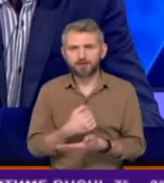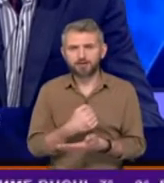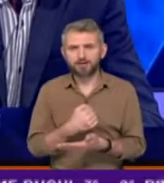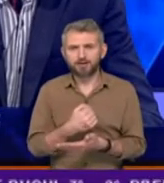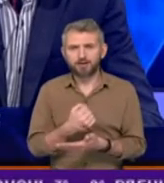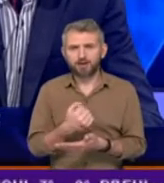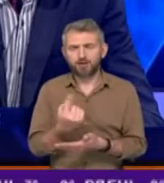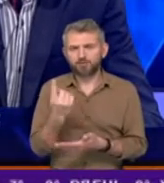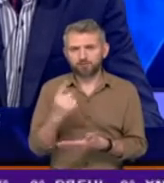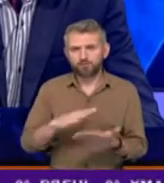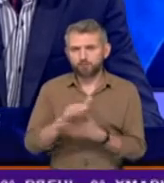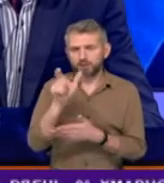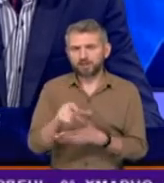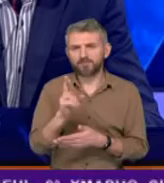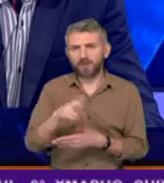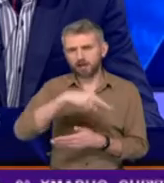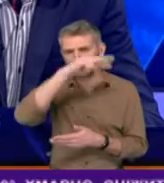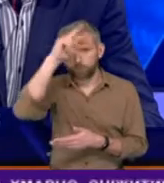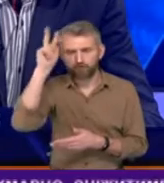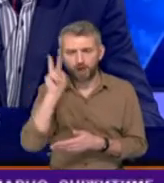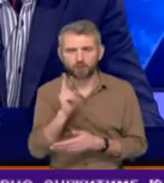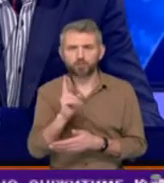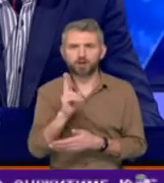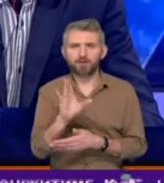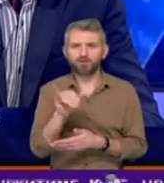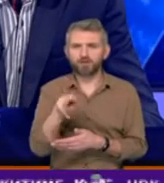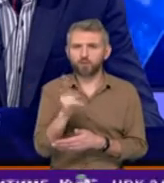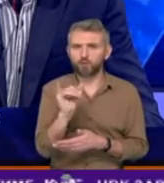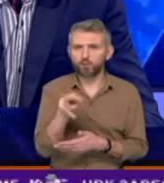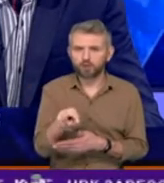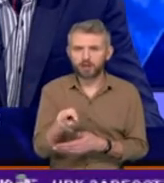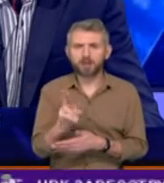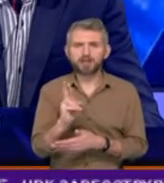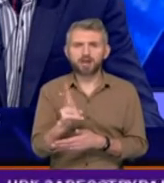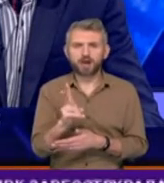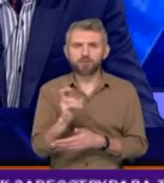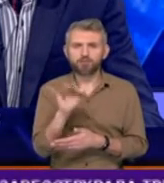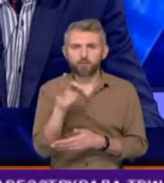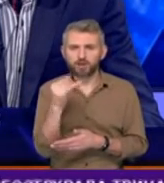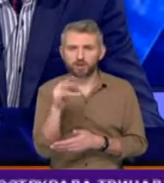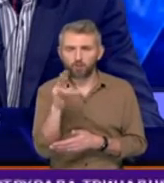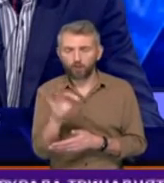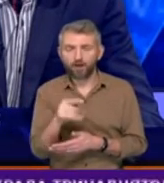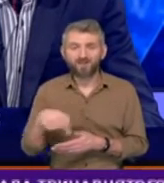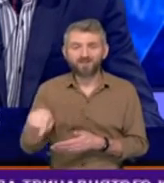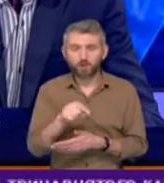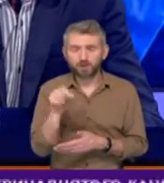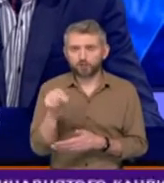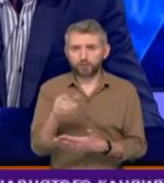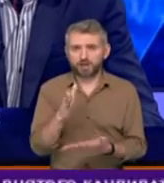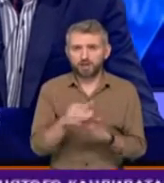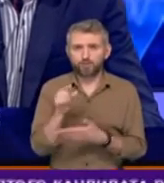таких політиків, як Тимошенко, як Вілкул, як той самий Бойко. Вони тут є,